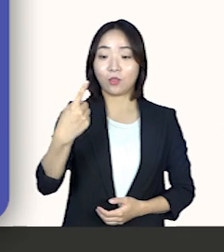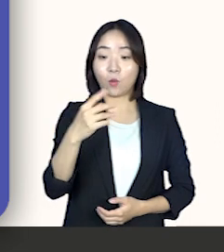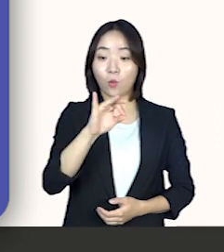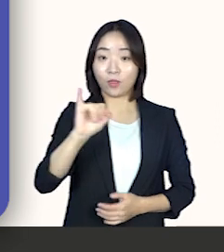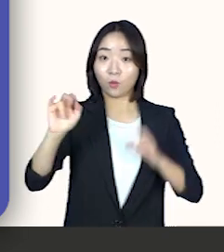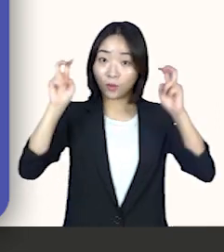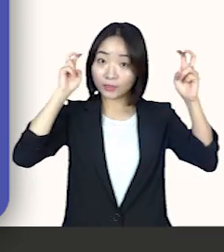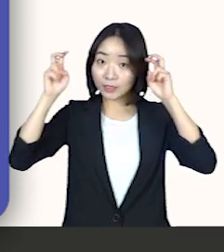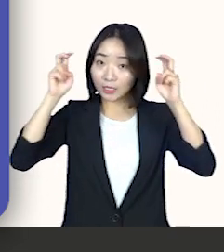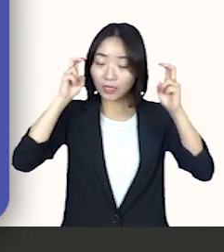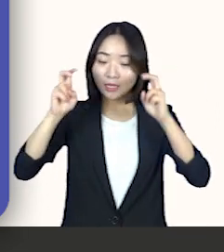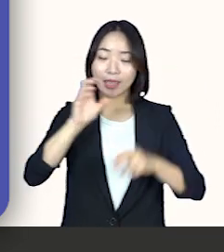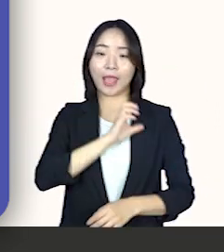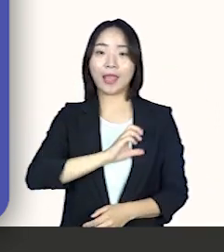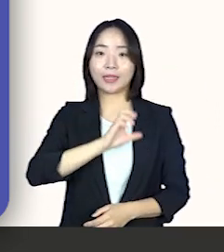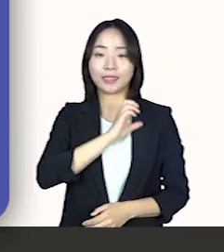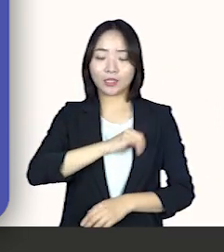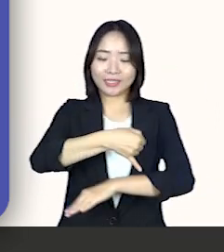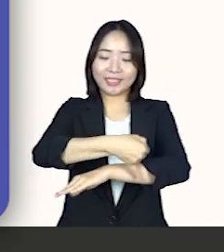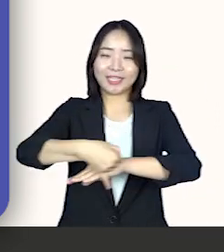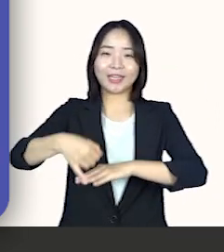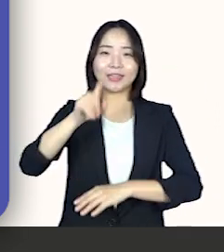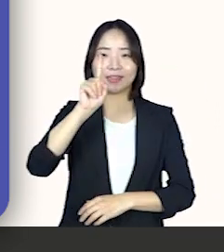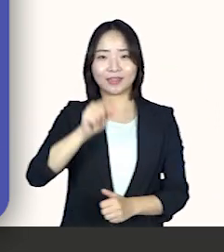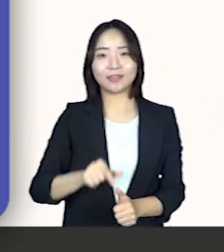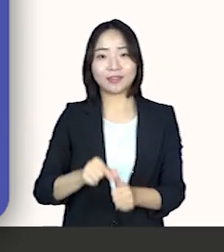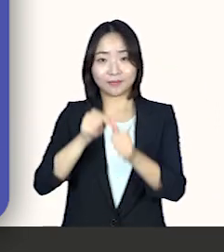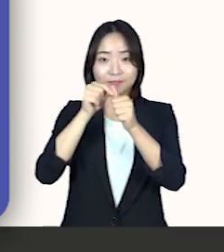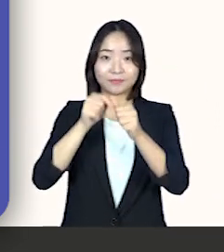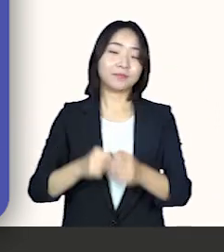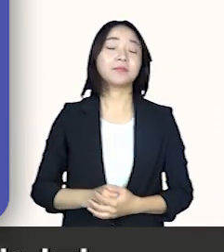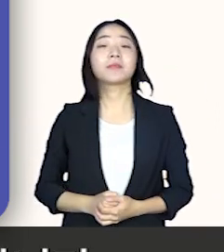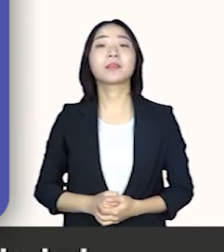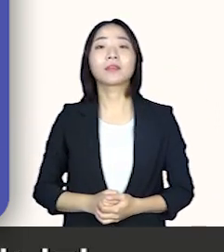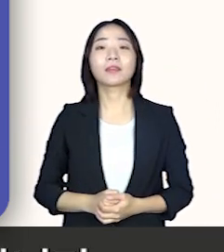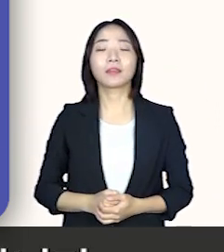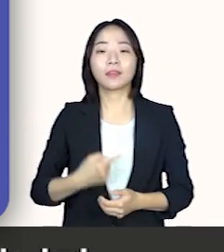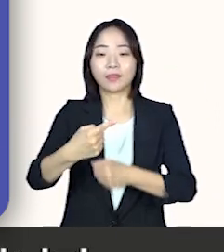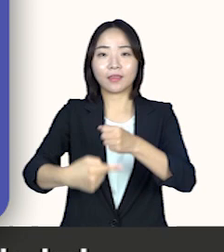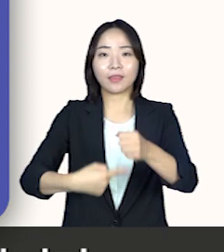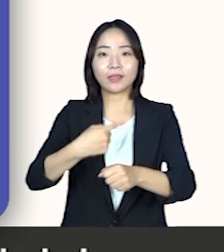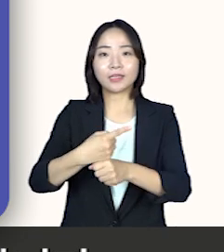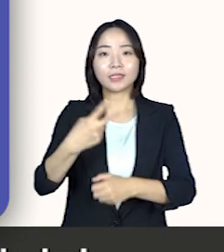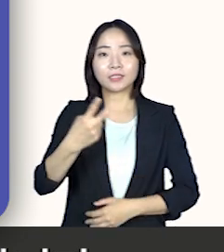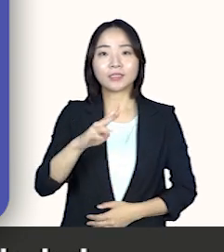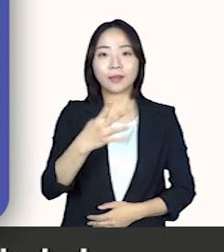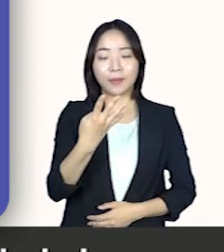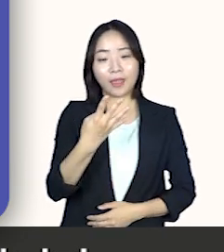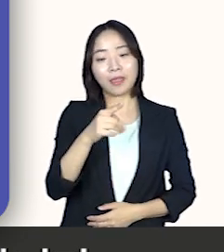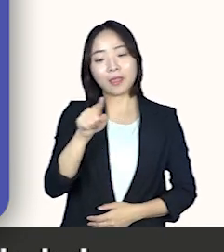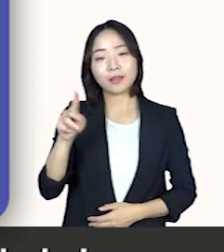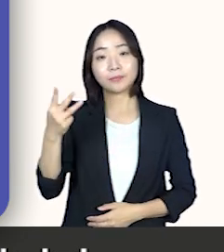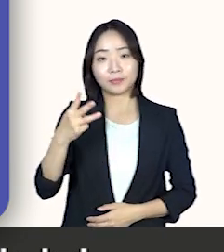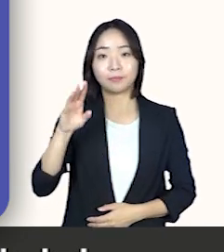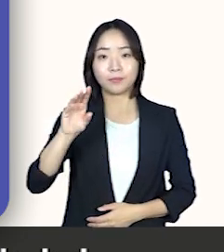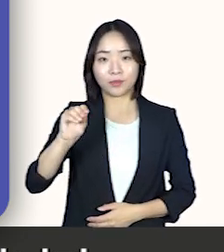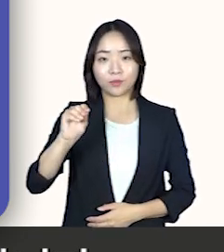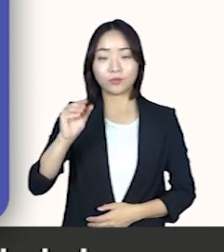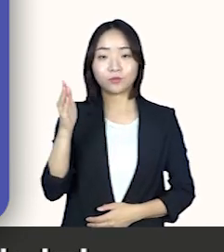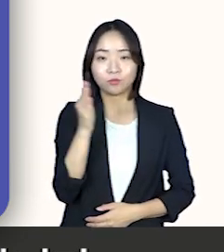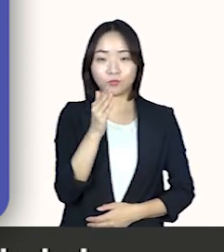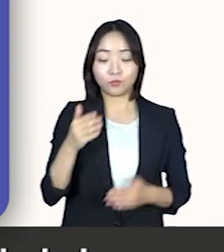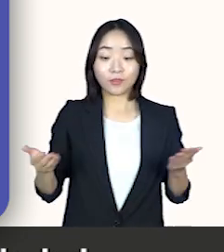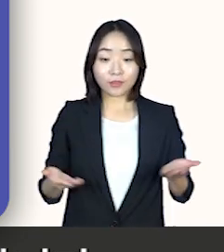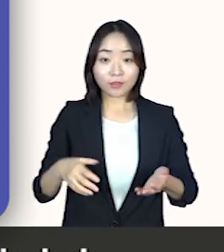주식회사 아토이에서 제품 및 캐릭터 디자이너 한 명을 모집합니다. 임금은 연봉 2,400만원에서